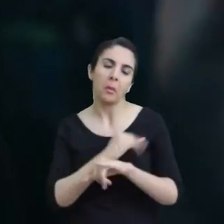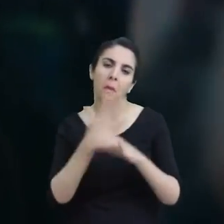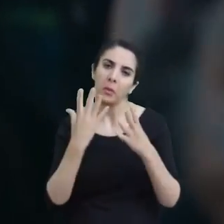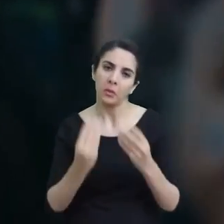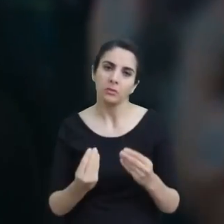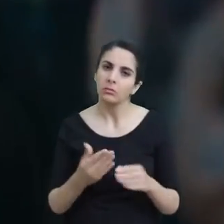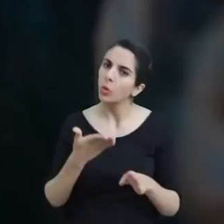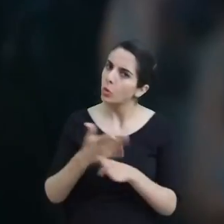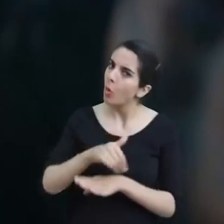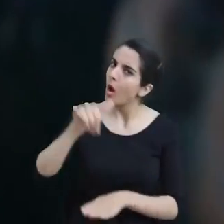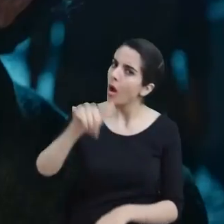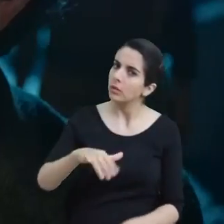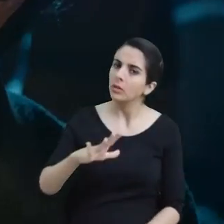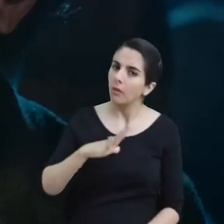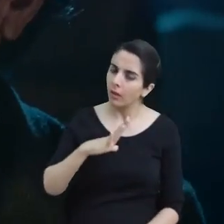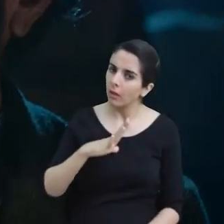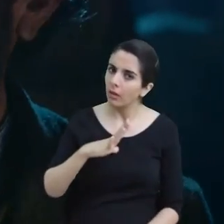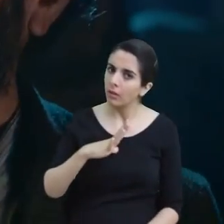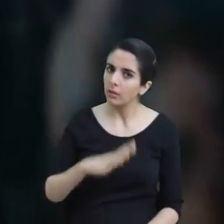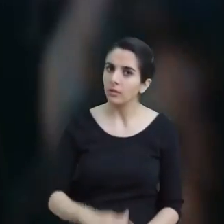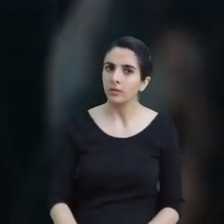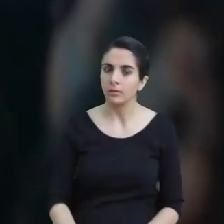biter. Haklısın koçum.